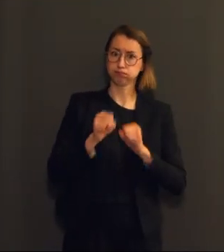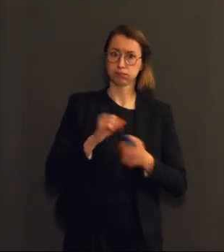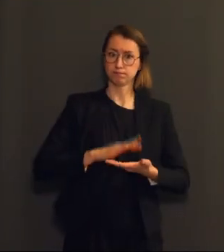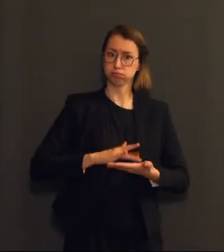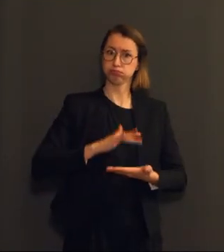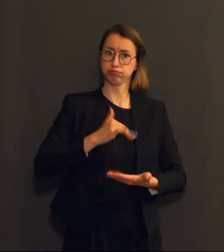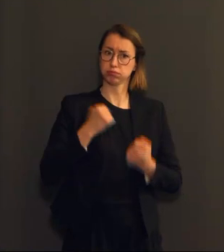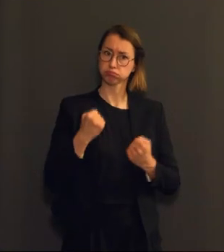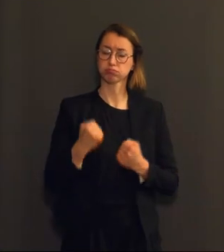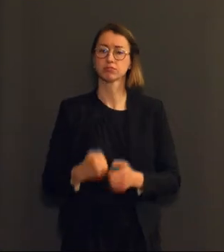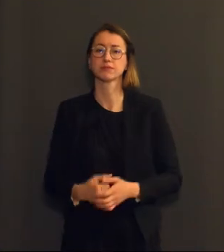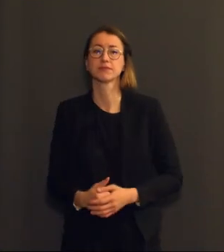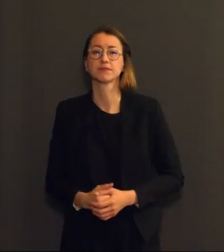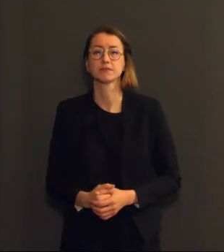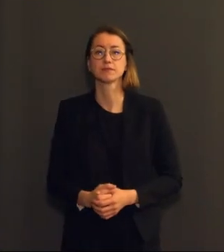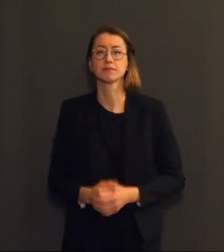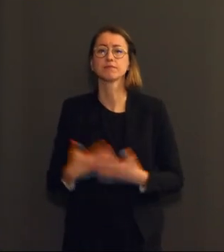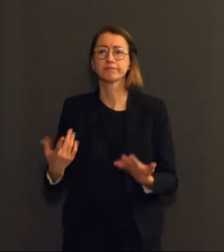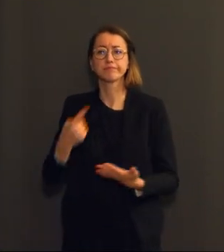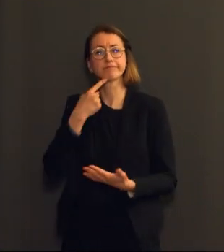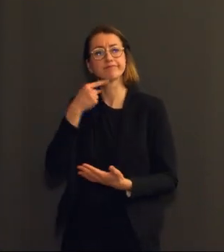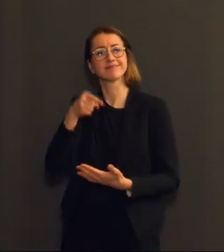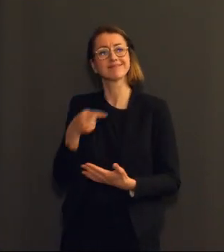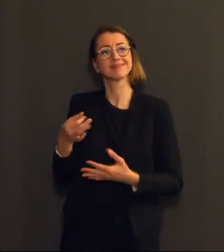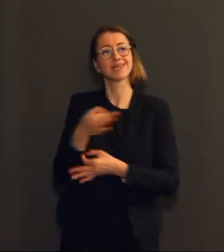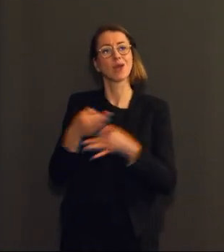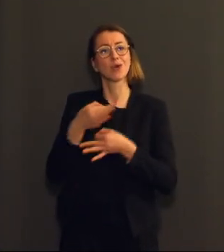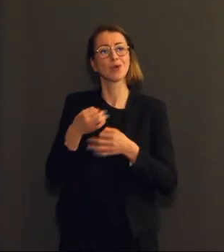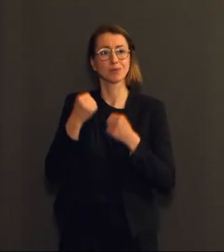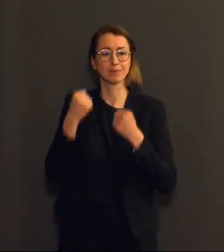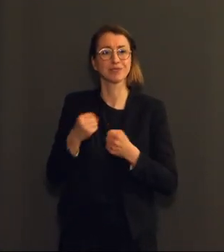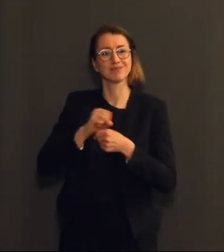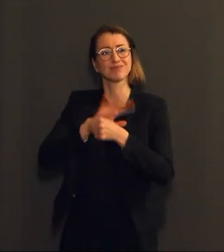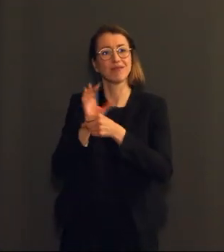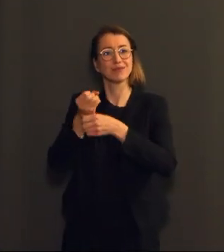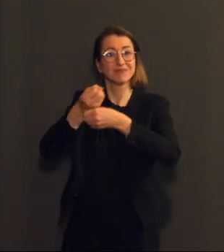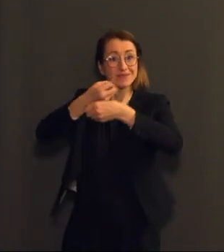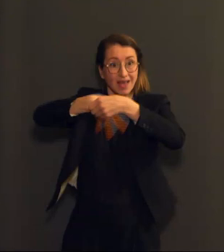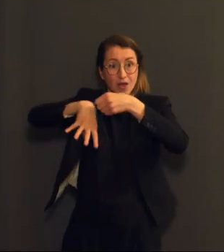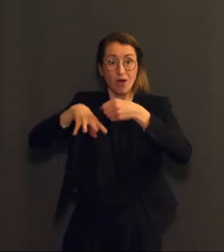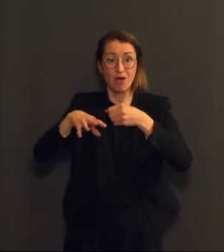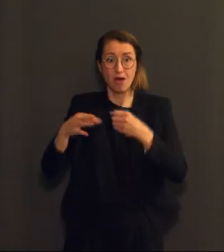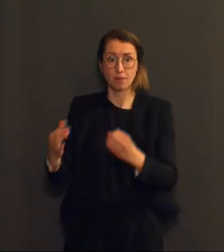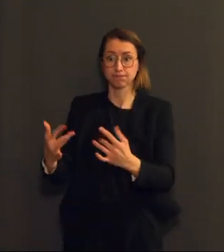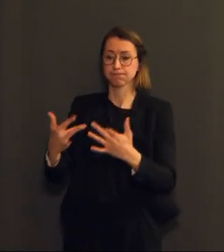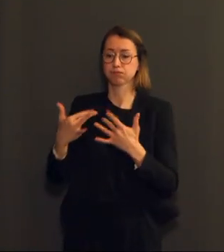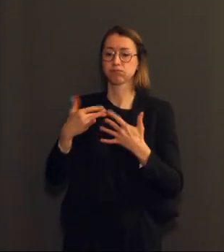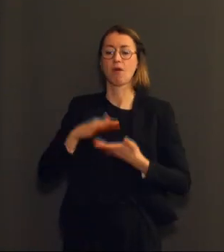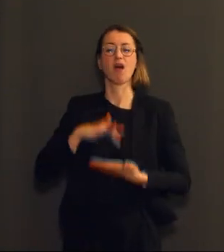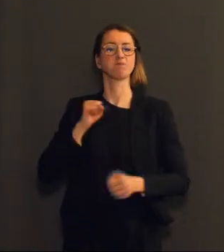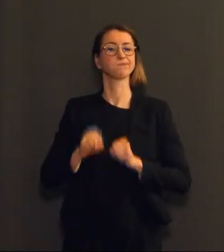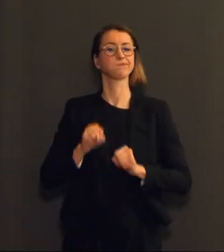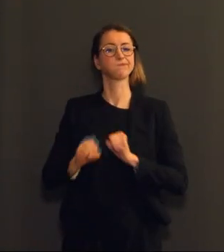anticorps. C'est elles qui devraient permettre de limiter l'évolution vers des formes sévères, des maladies acquises malgré tout par des